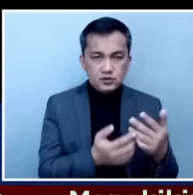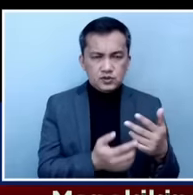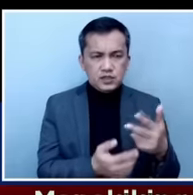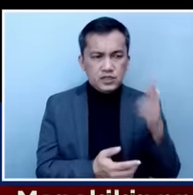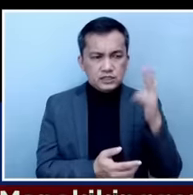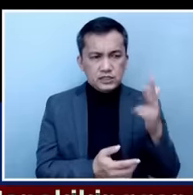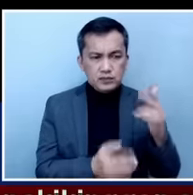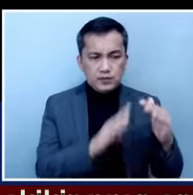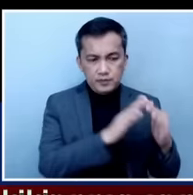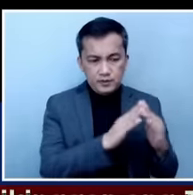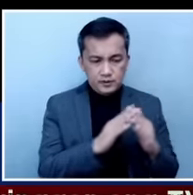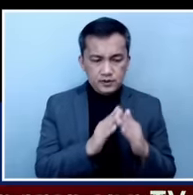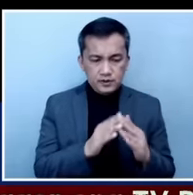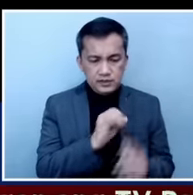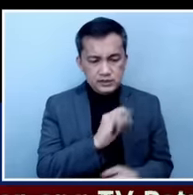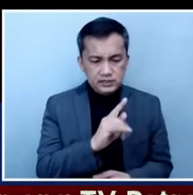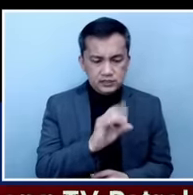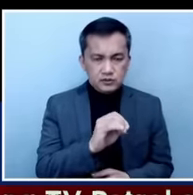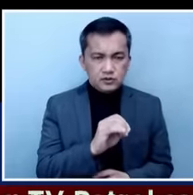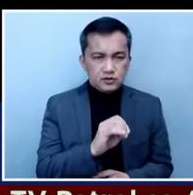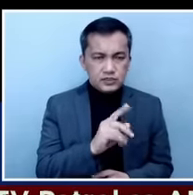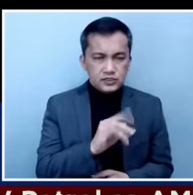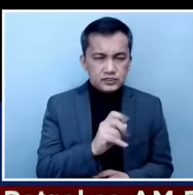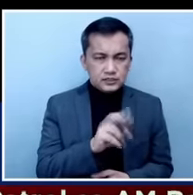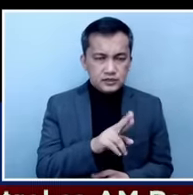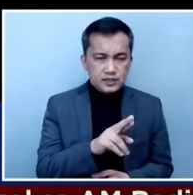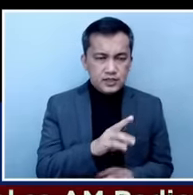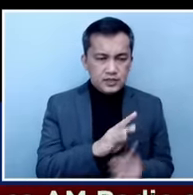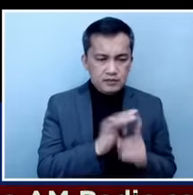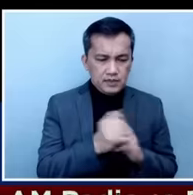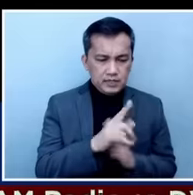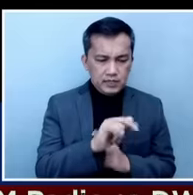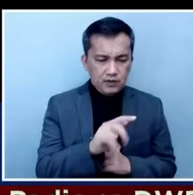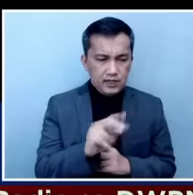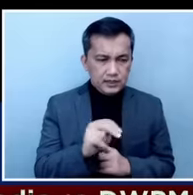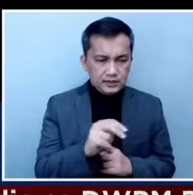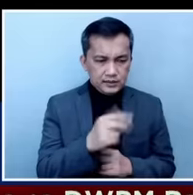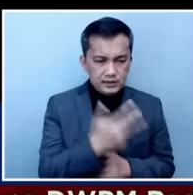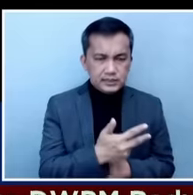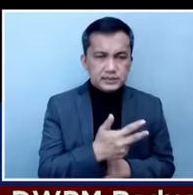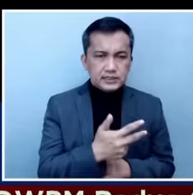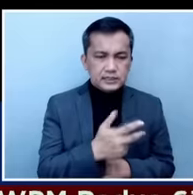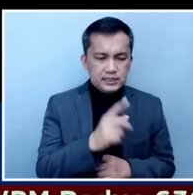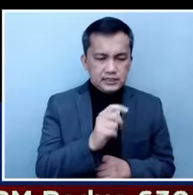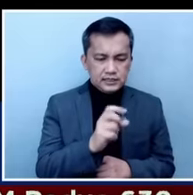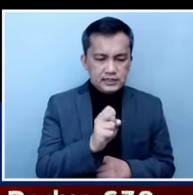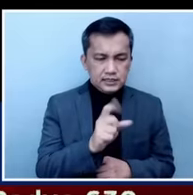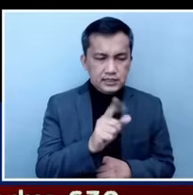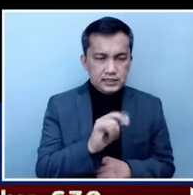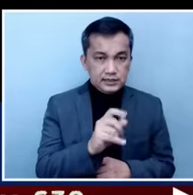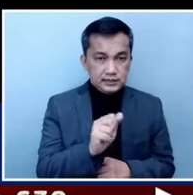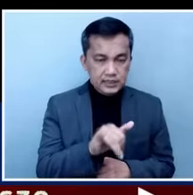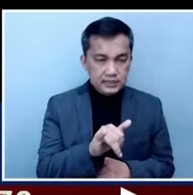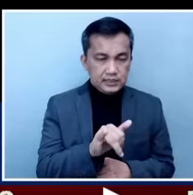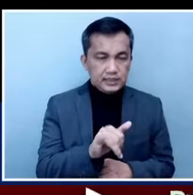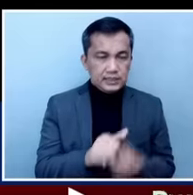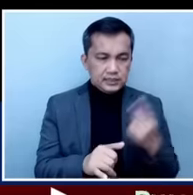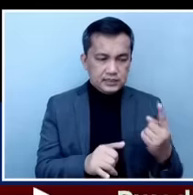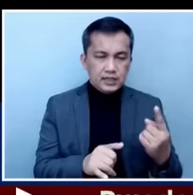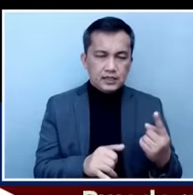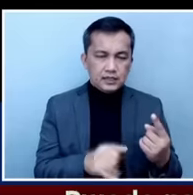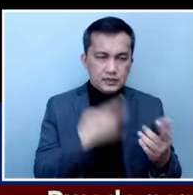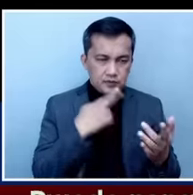bahay sa Sitio Crusher, Barangay Lawaan 3 sa Talisay City. Isa rin ang naulat na